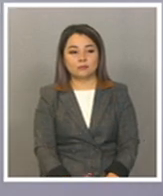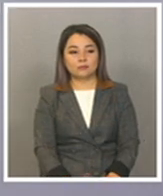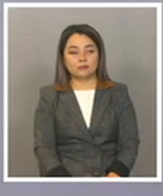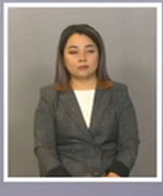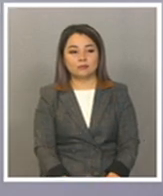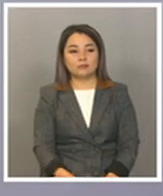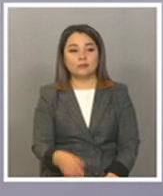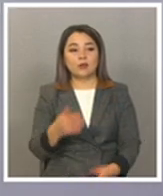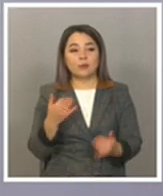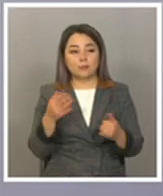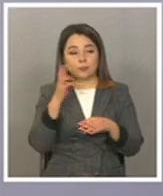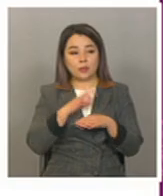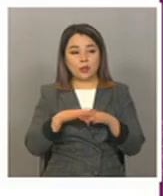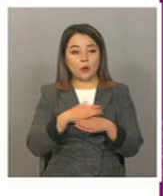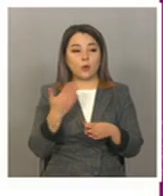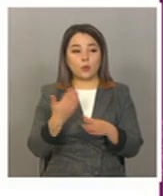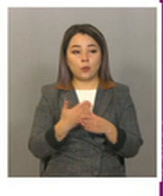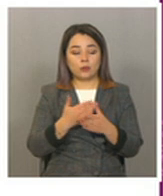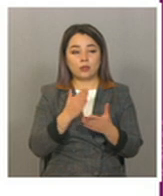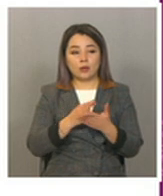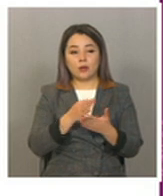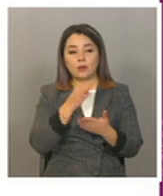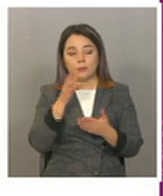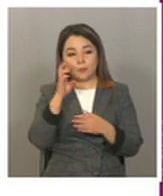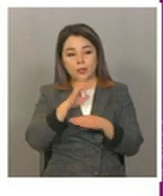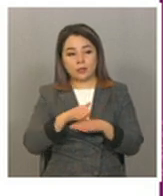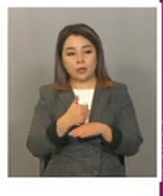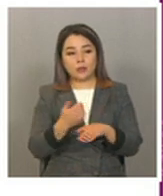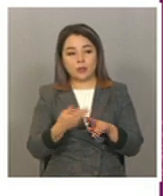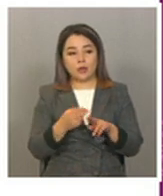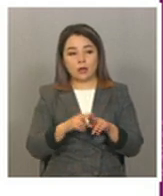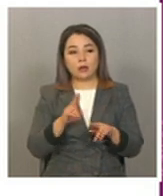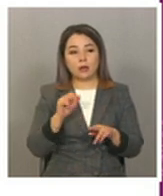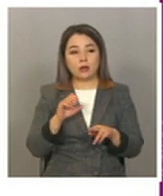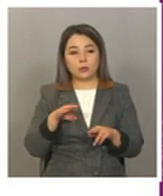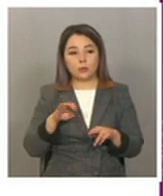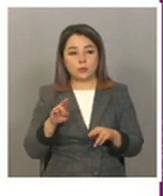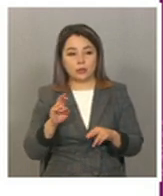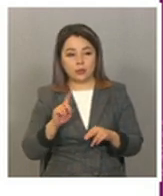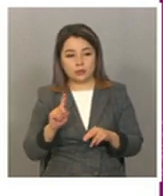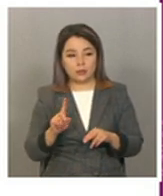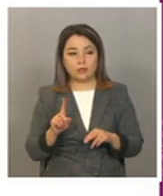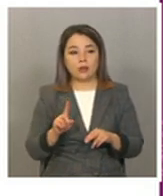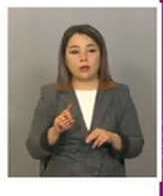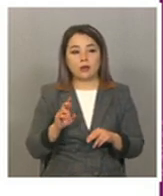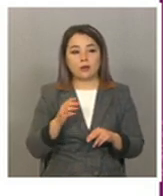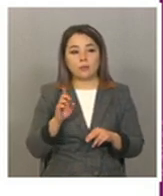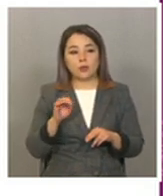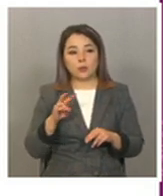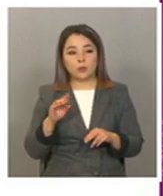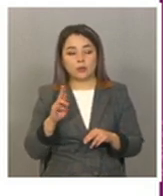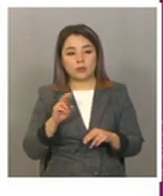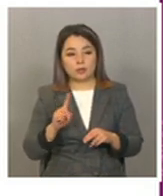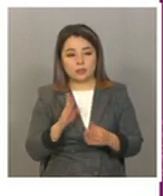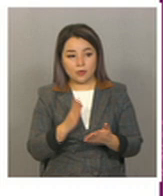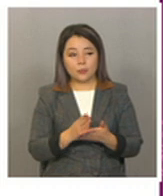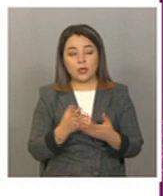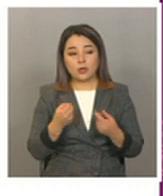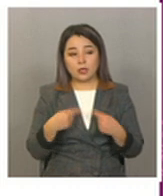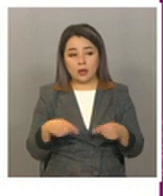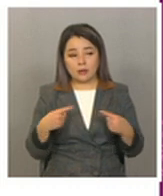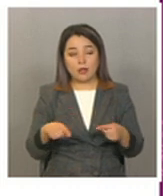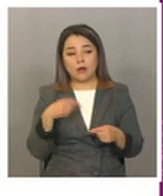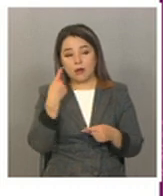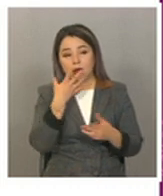Мемлекеттің қолдауымен ашылған сайттар Kastyup.kz, Binews.kz, тағы басқа. Жекелеген адамдардың